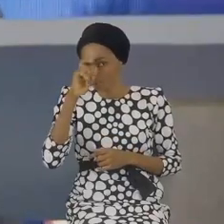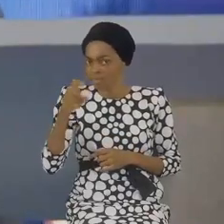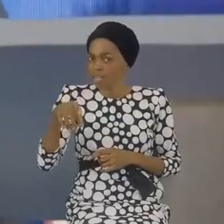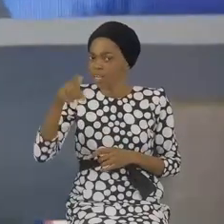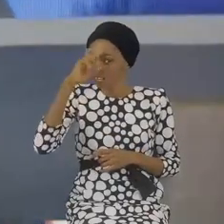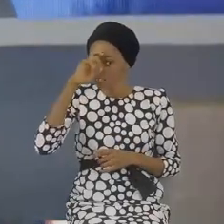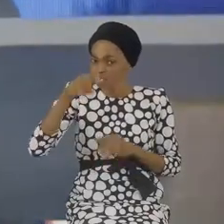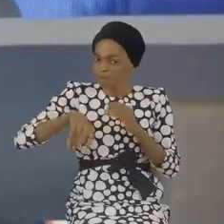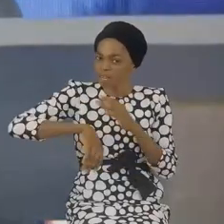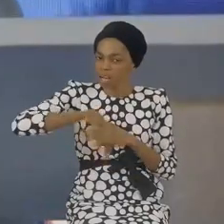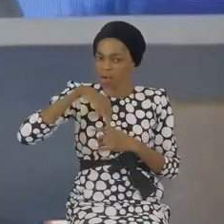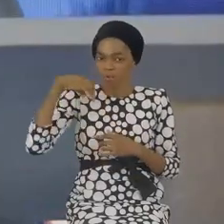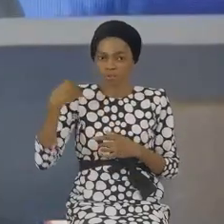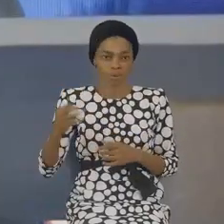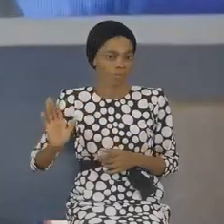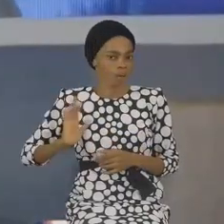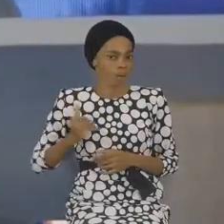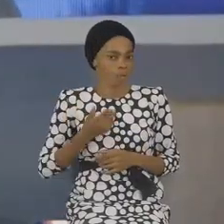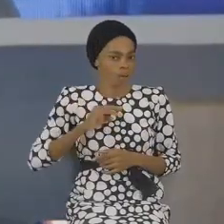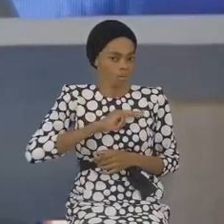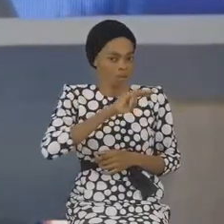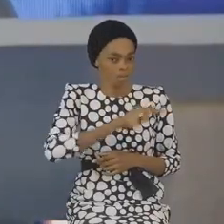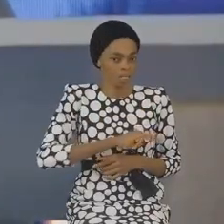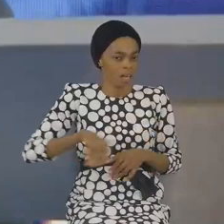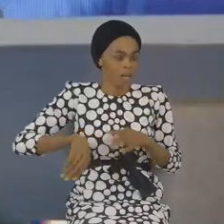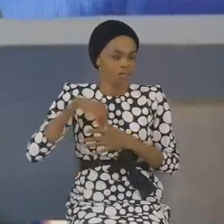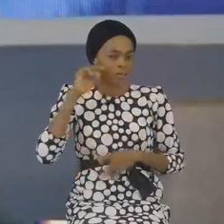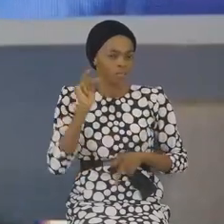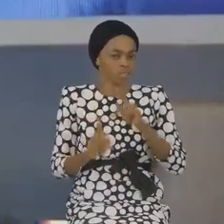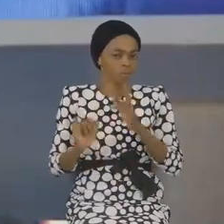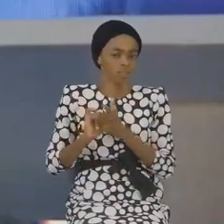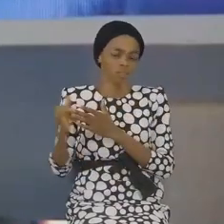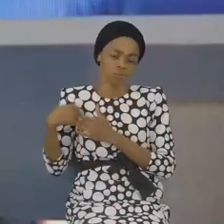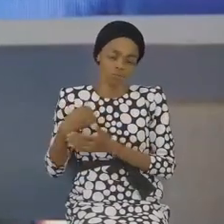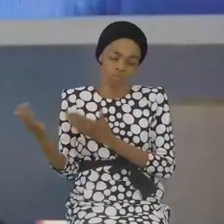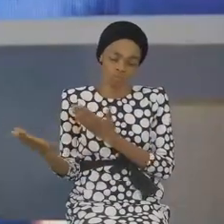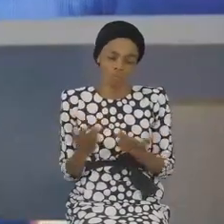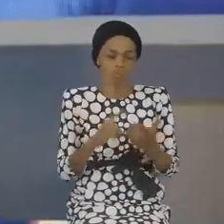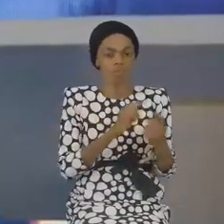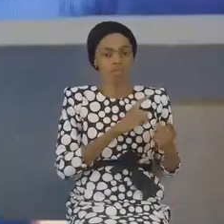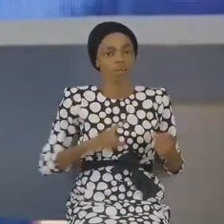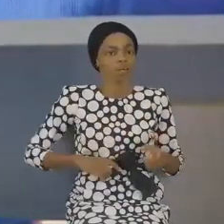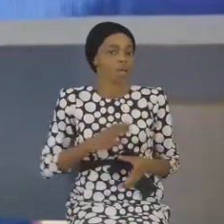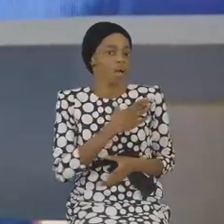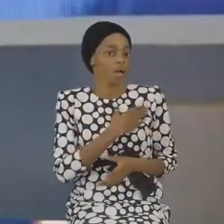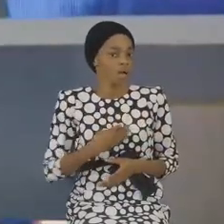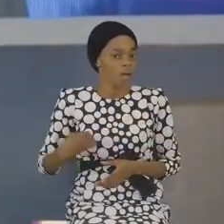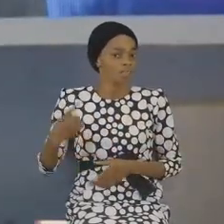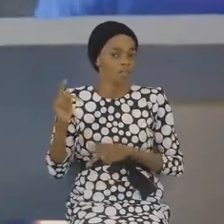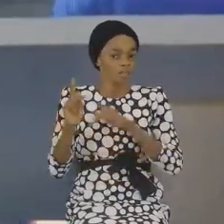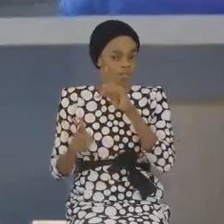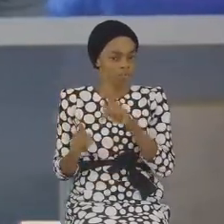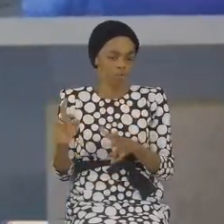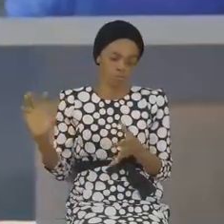leur vie, de la vie de nos membres, à la vie des membres que nous amenons au Seigneur, et ils doivent s'attacher